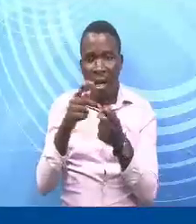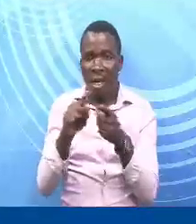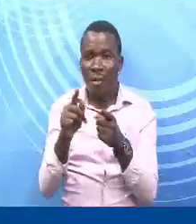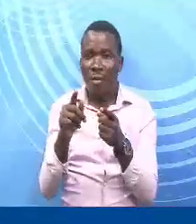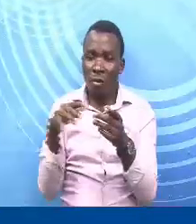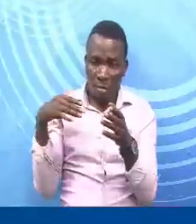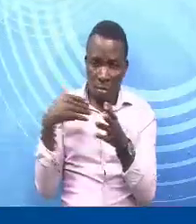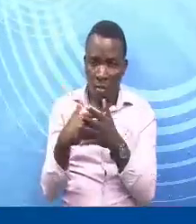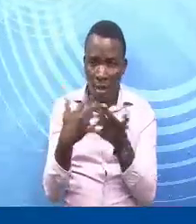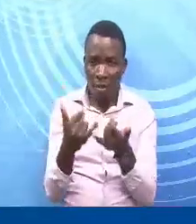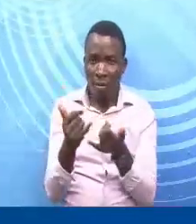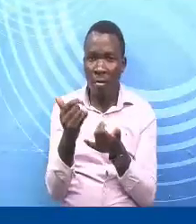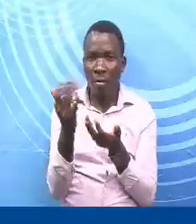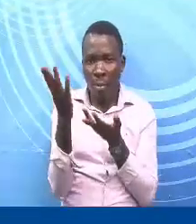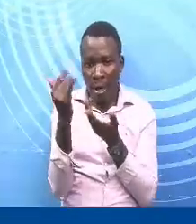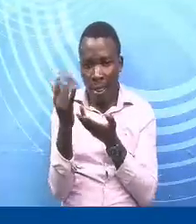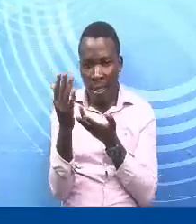kintu batumarira